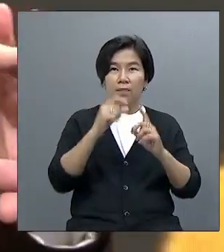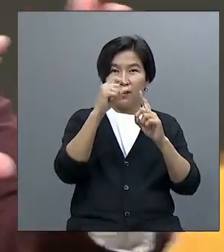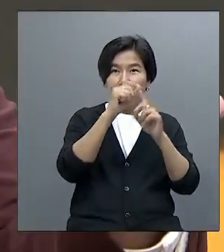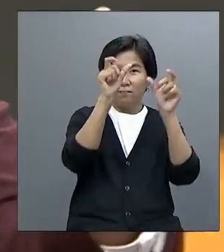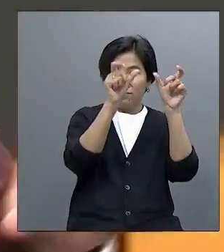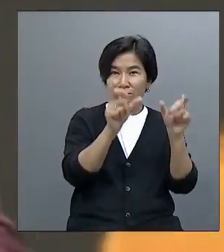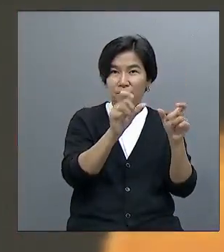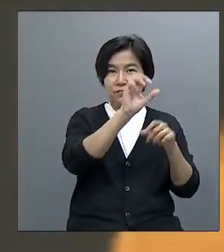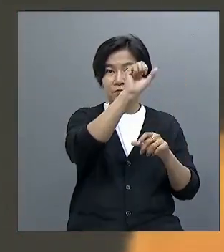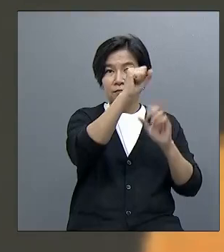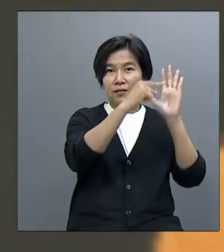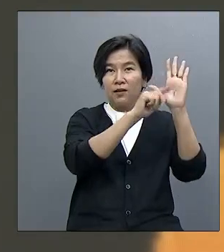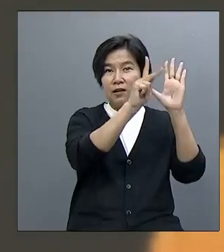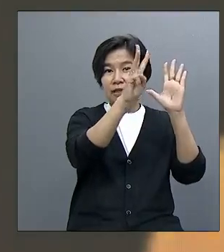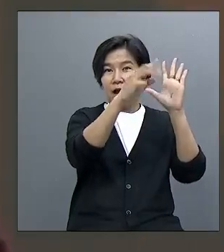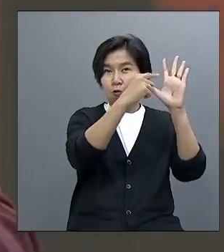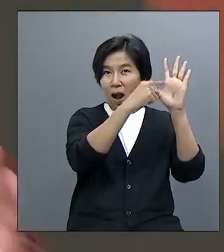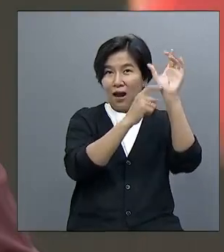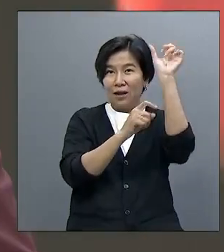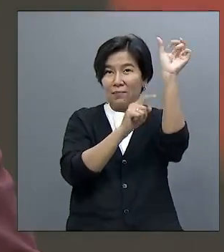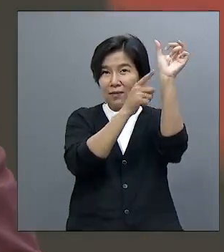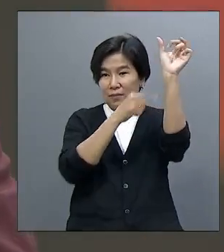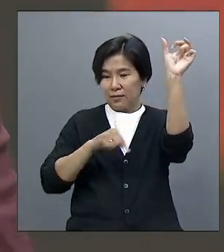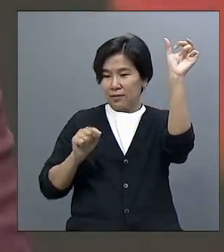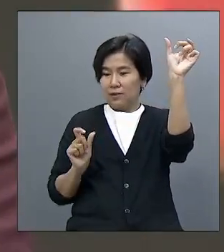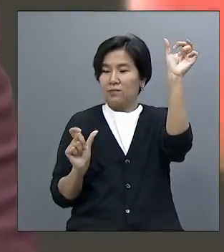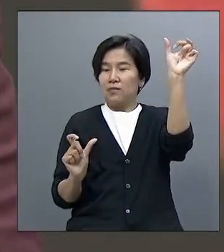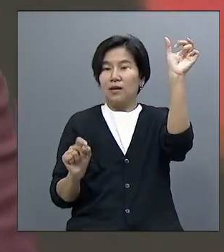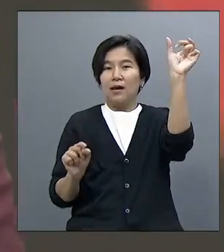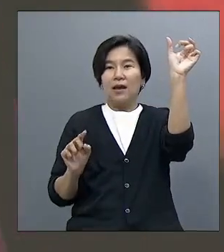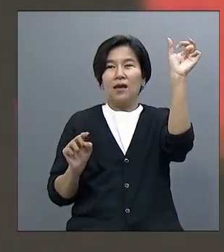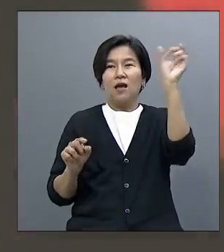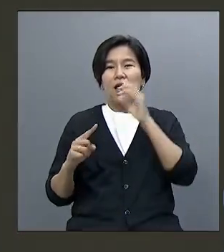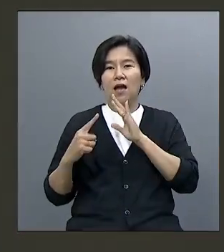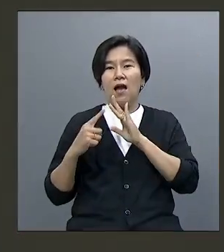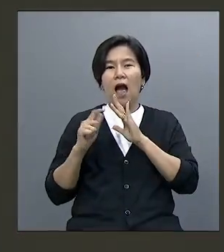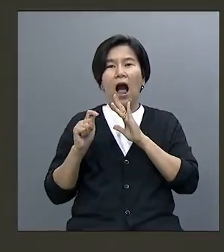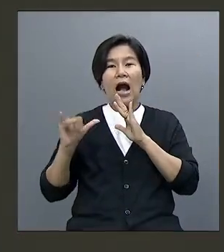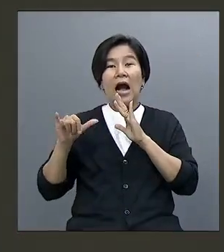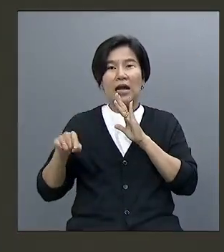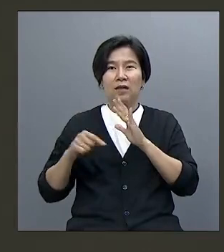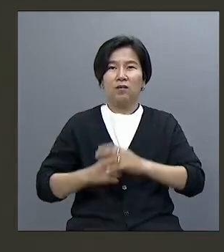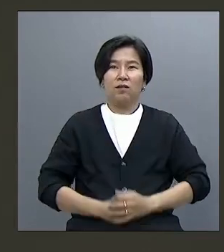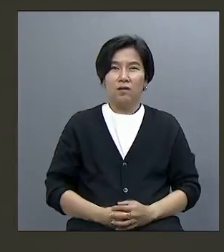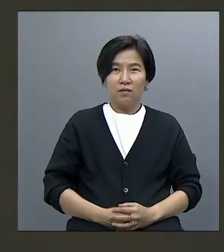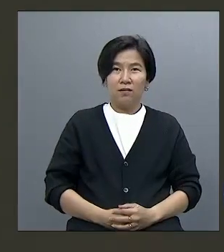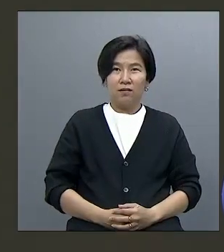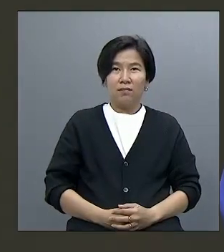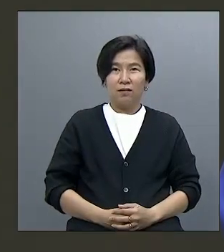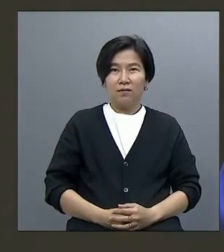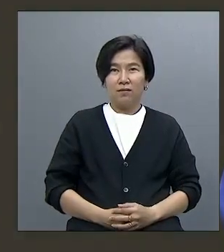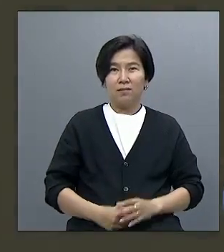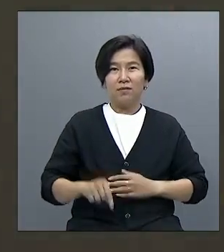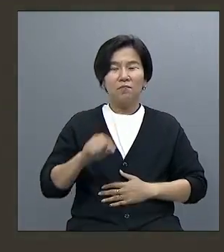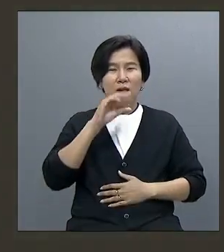คำว่าสักกวาขึ้นต้น แล้วก็ลง แปะลงเอ่ยได้ แค่นั้น กรอนสักกวา ตรงกลางก็เป็นกรอนแปะกรอนสุภาพไป ไม่ถึงแม้นร